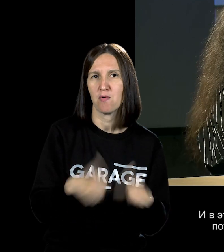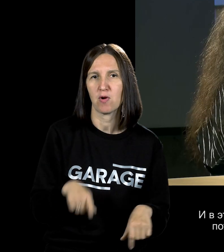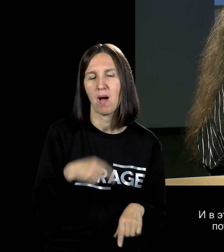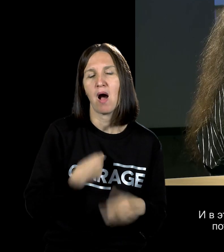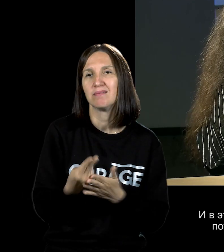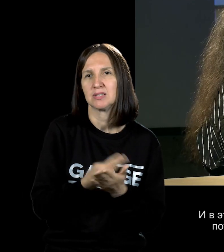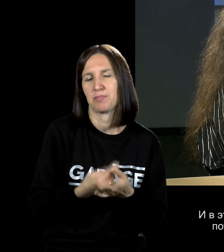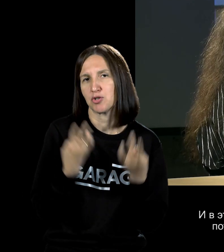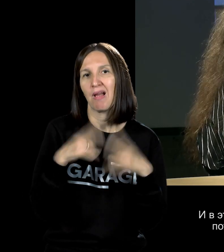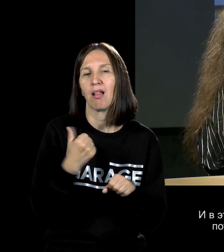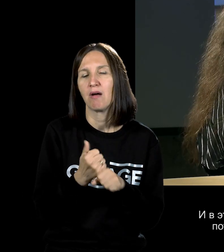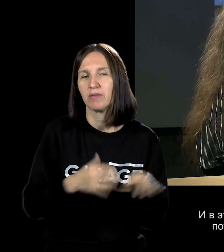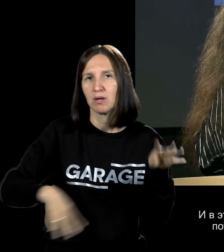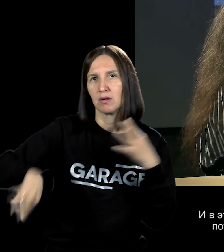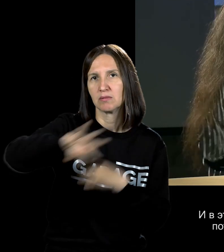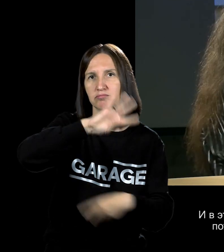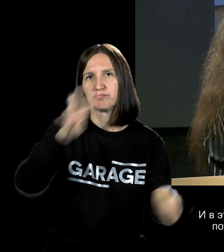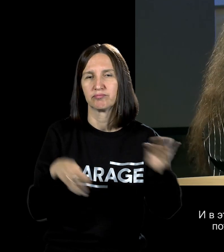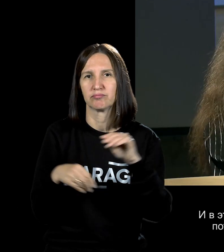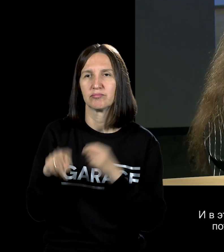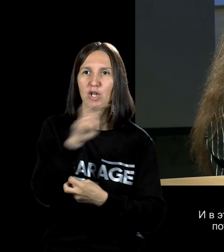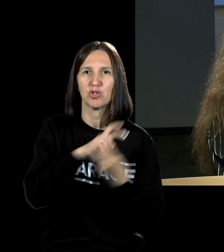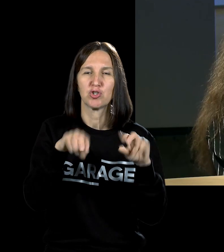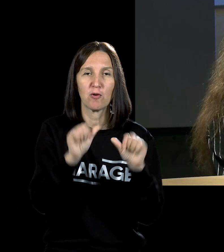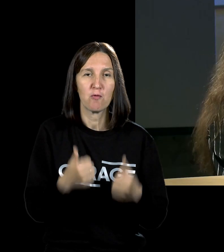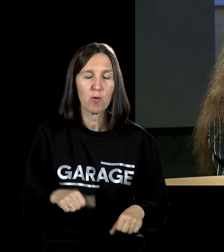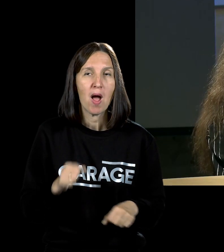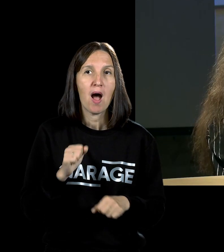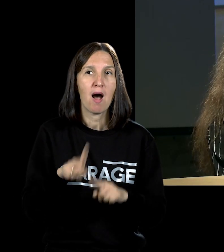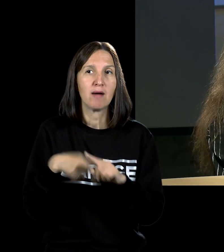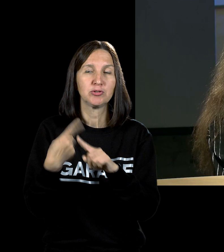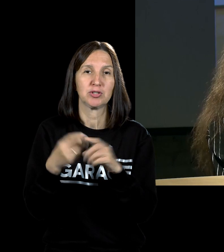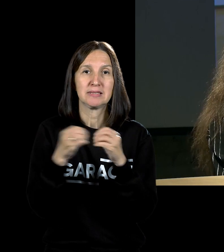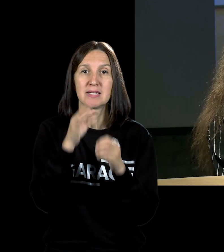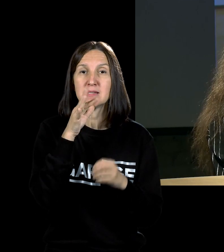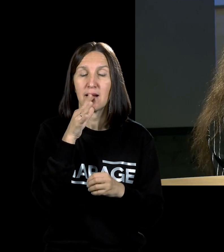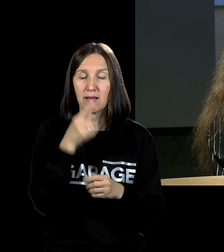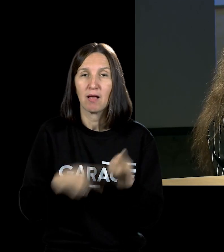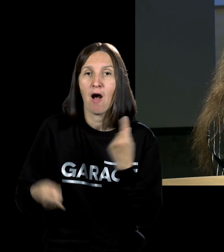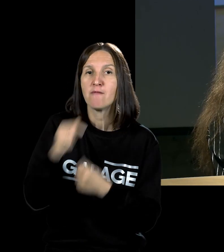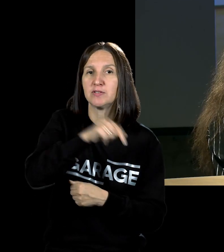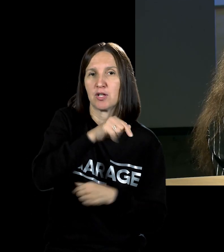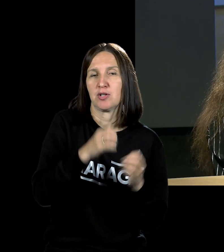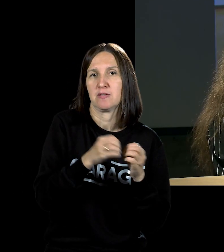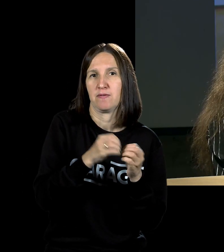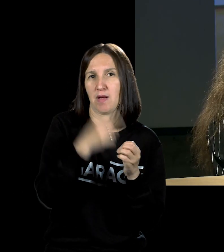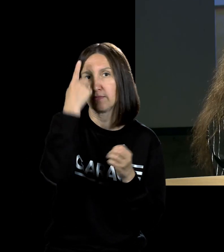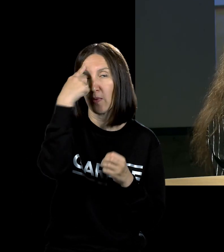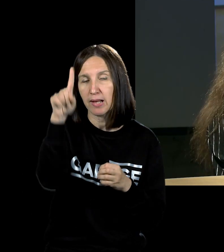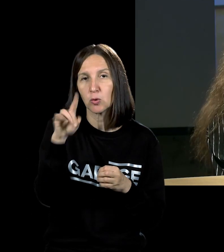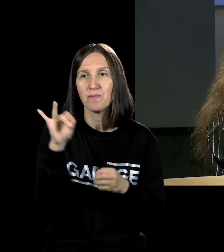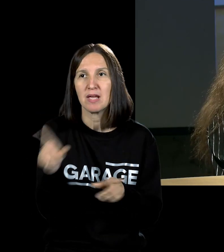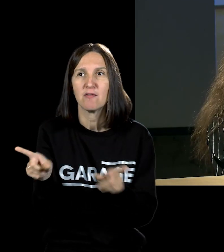делает изображение, когда он начинает таким образом рисовать, а потом через 10 лет он возвращается к этому проекту и работает вместе